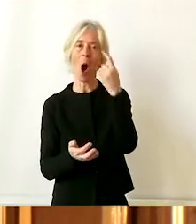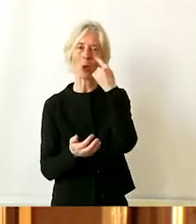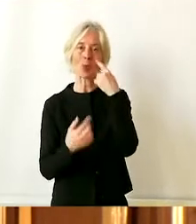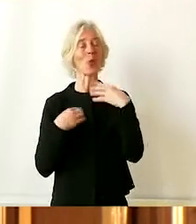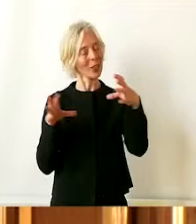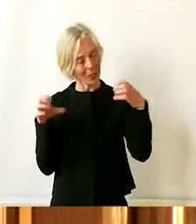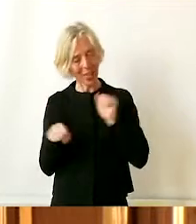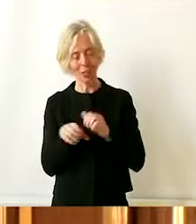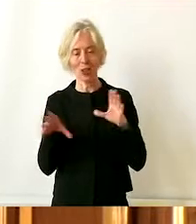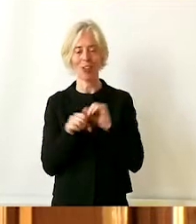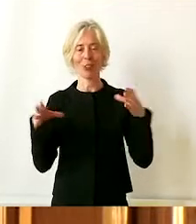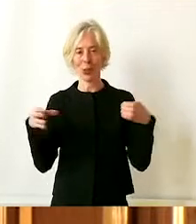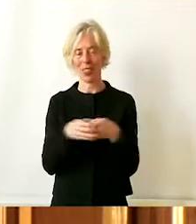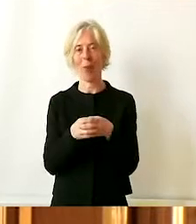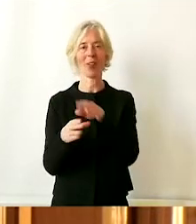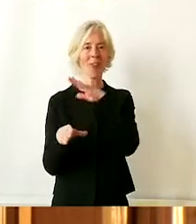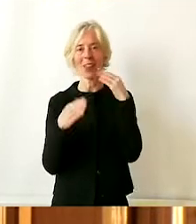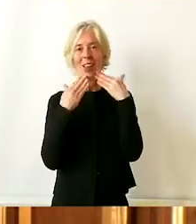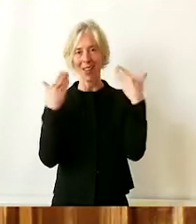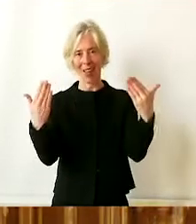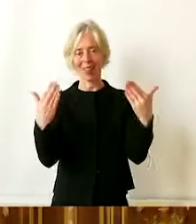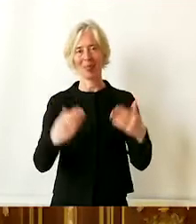Herzlichen Dank.